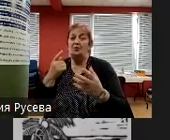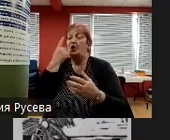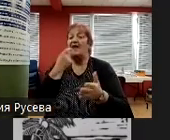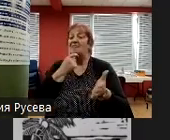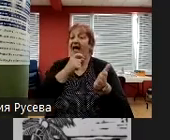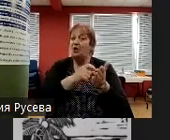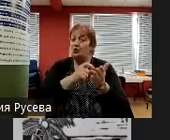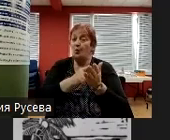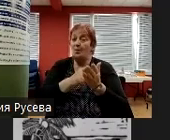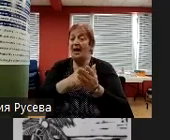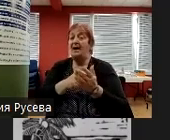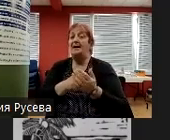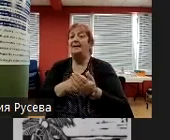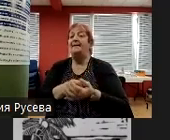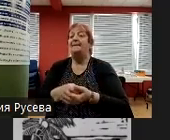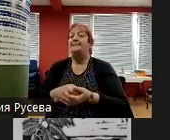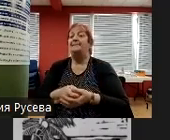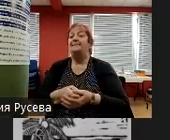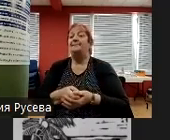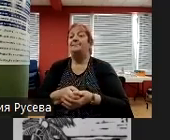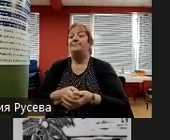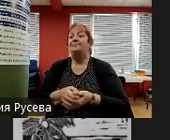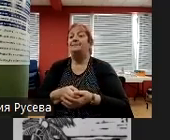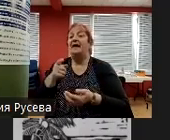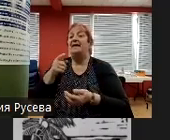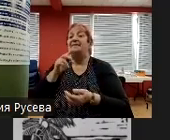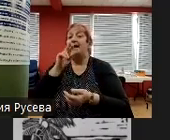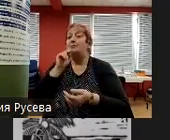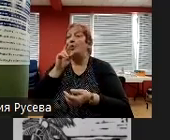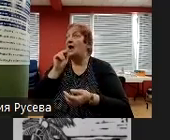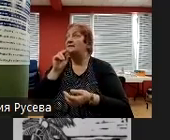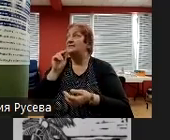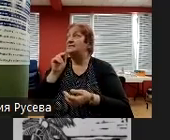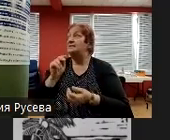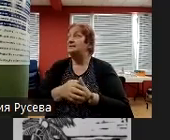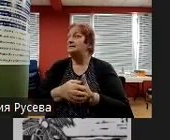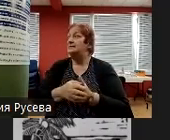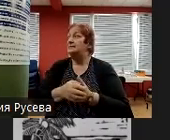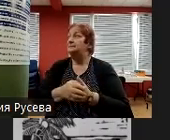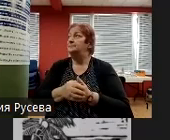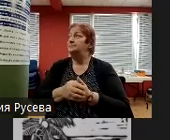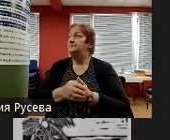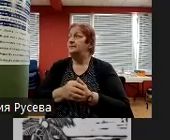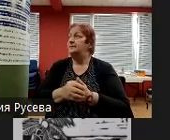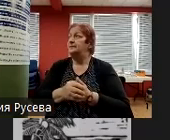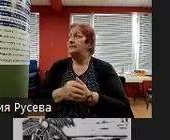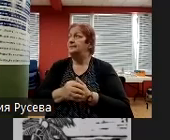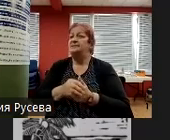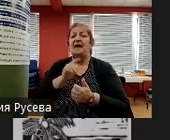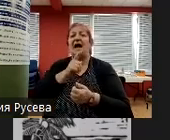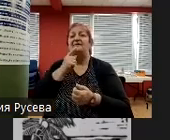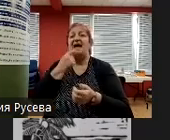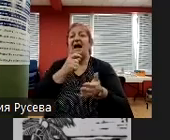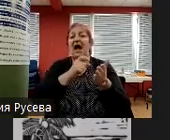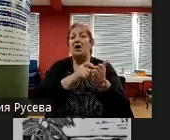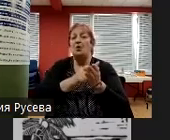към хаштага. Те му казват камилски шрифт. Всяка